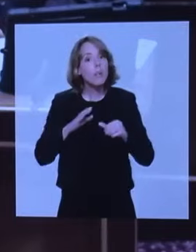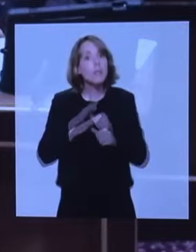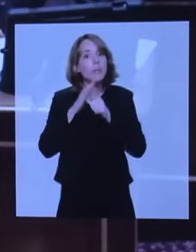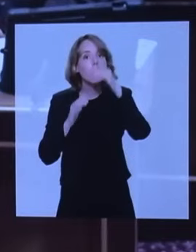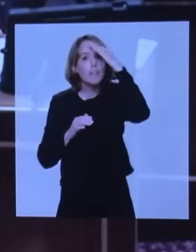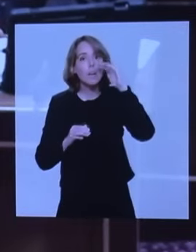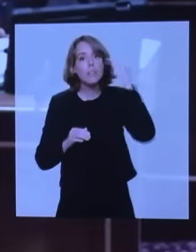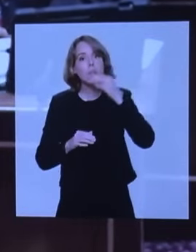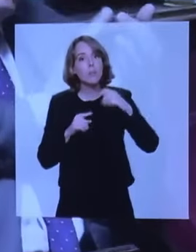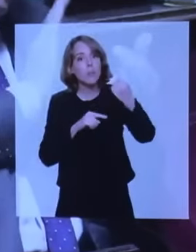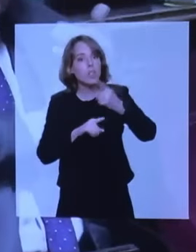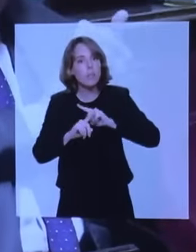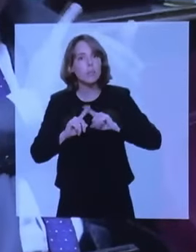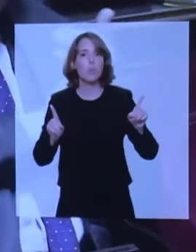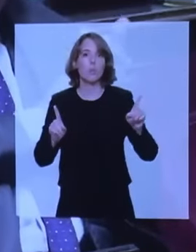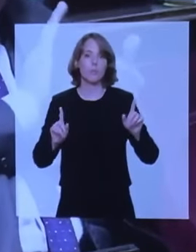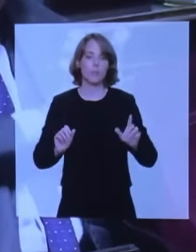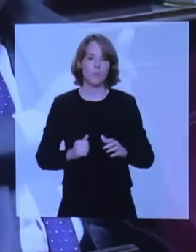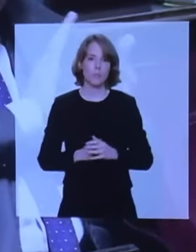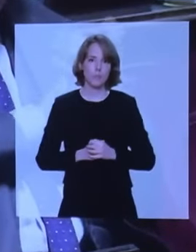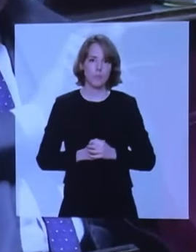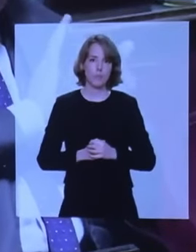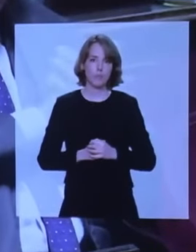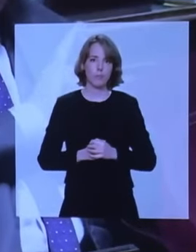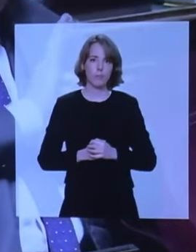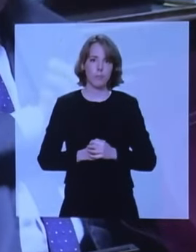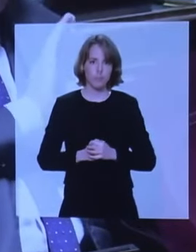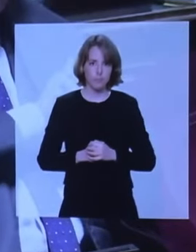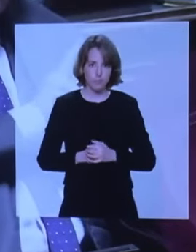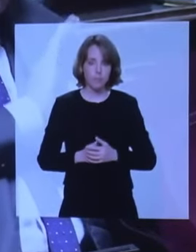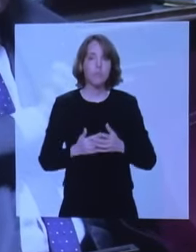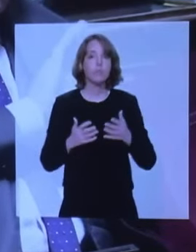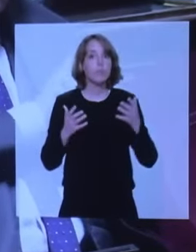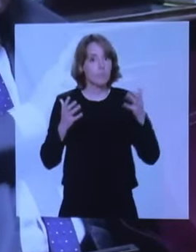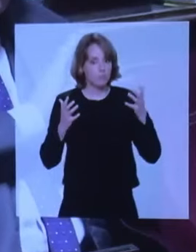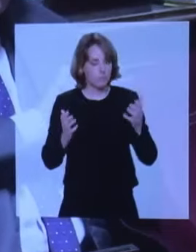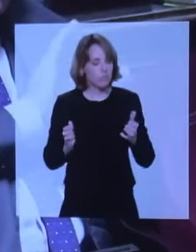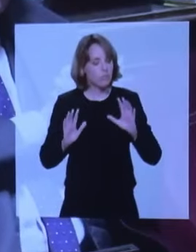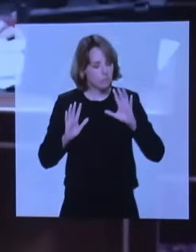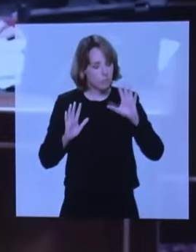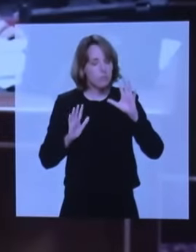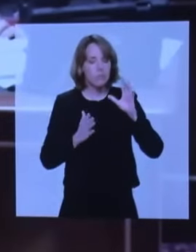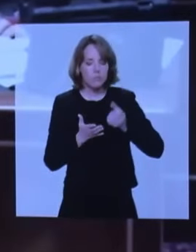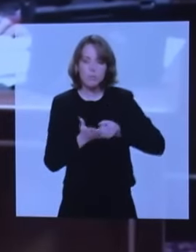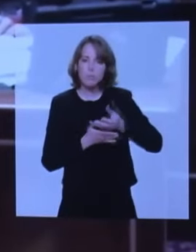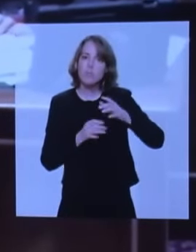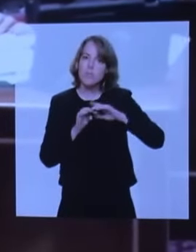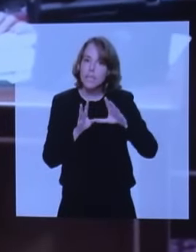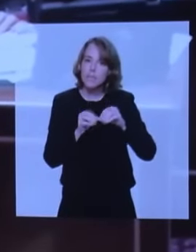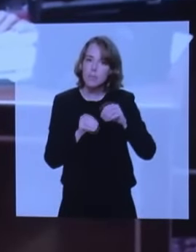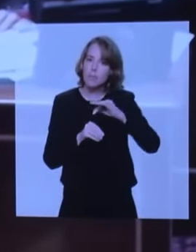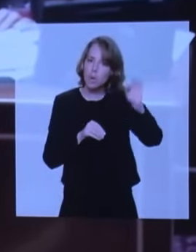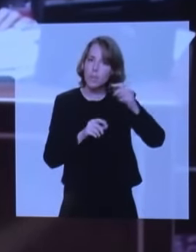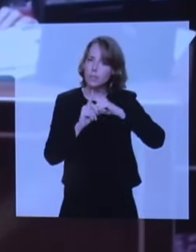համարում Բայրամովը։ Մի հատված էլ նրա հայտարարությունից. Ադրբեջանը համենայն դեպս երբեք չի շփոթում կլիմայի